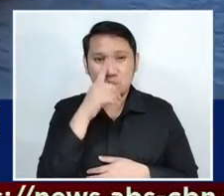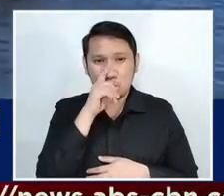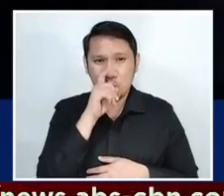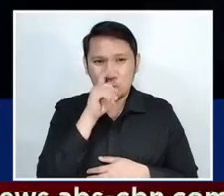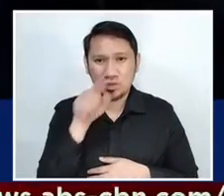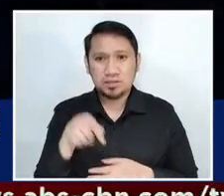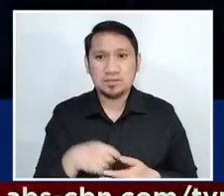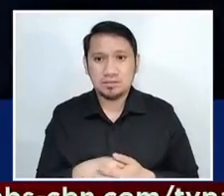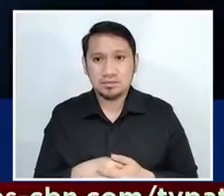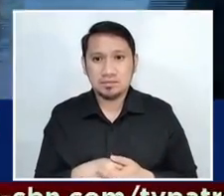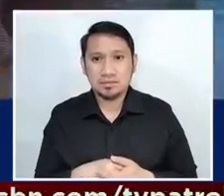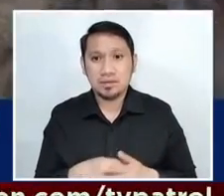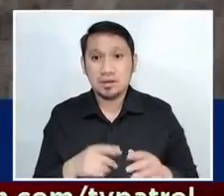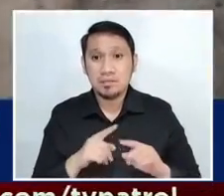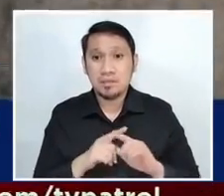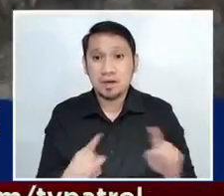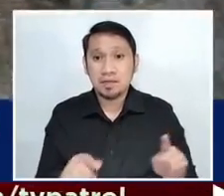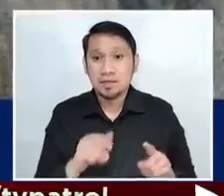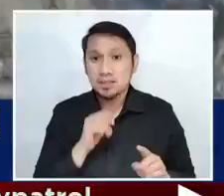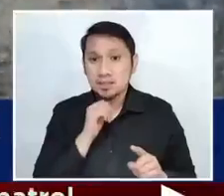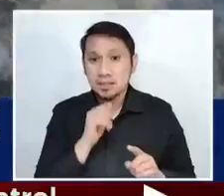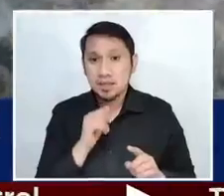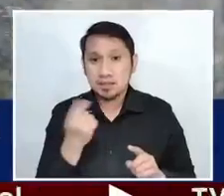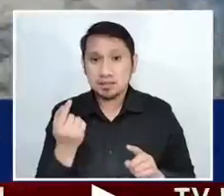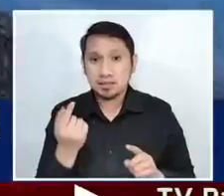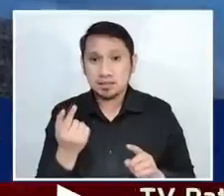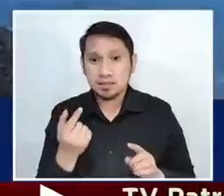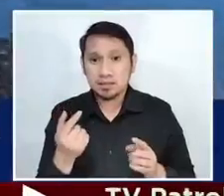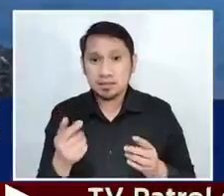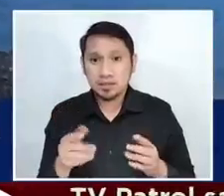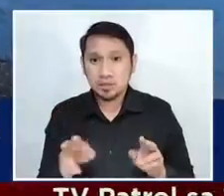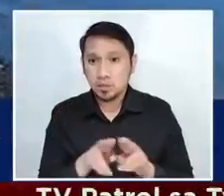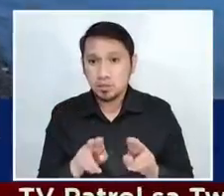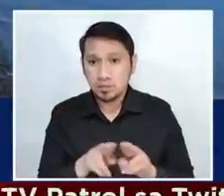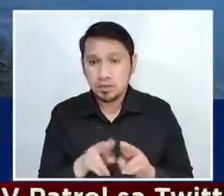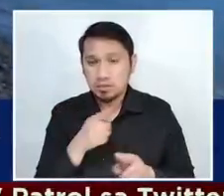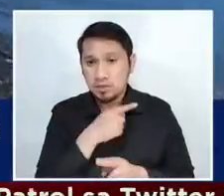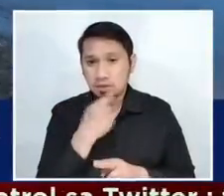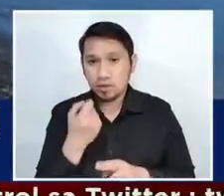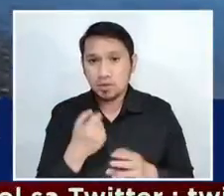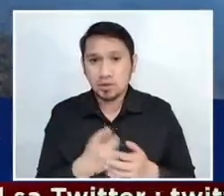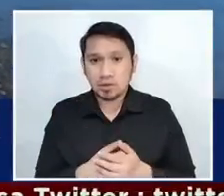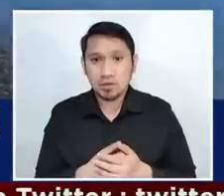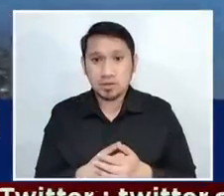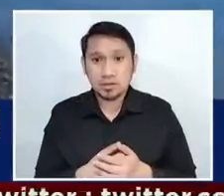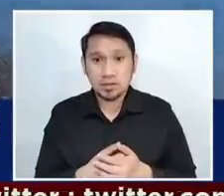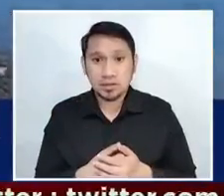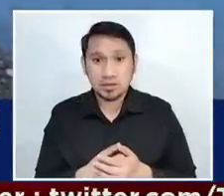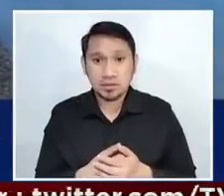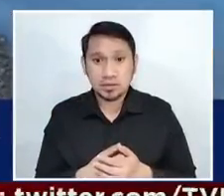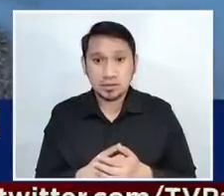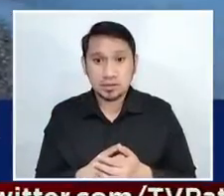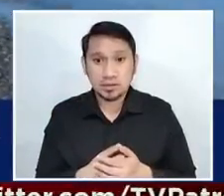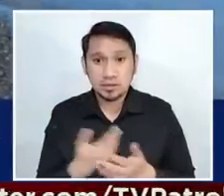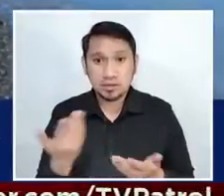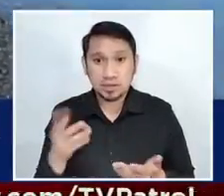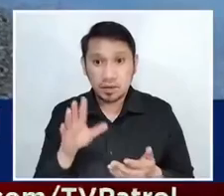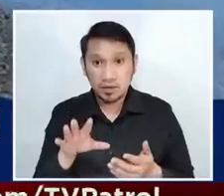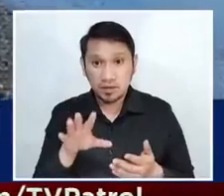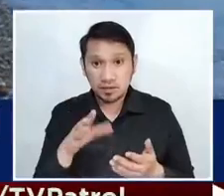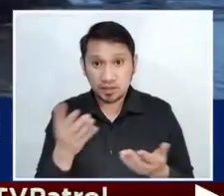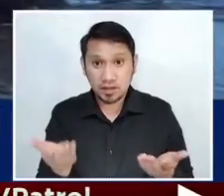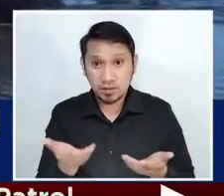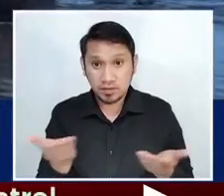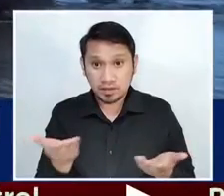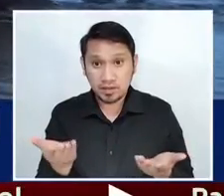balyena. Pero hindi ito pangkaraniwan ayon kay Blatchley. Sa 75 patay na balyena at dolphins na kanyang na-recover sa